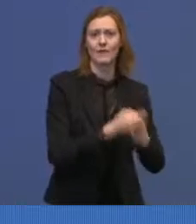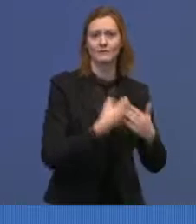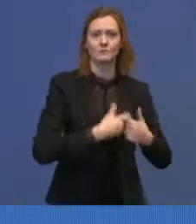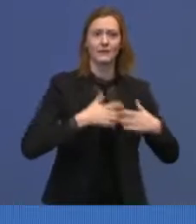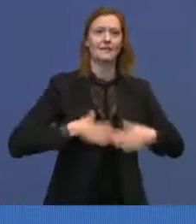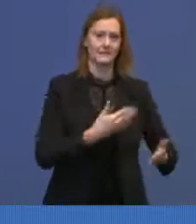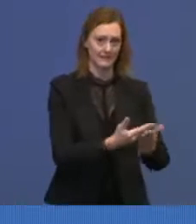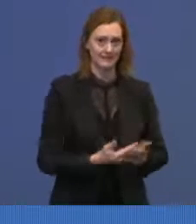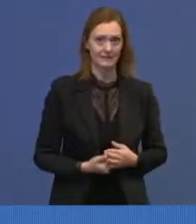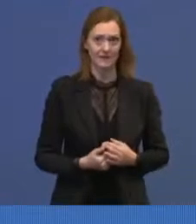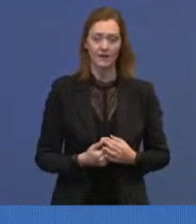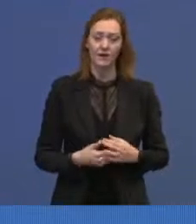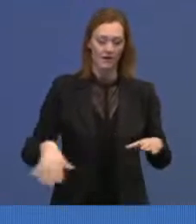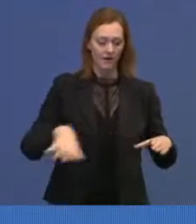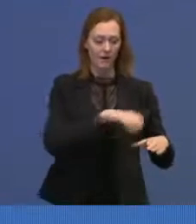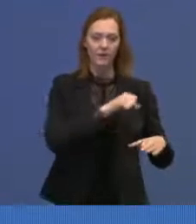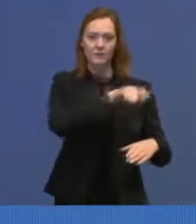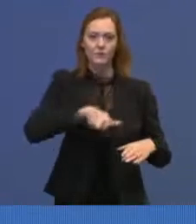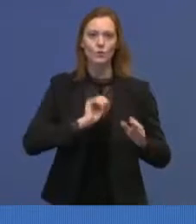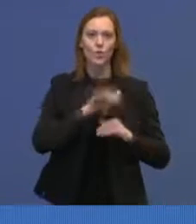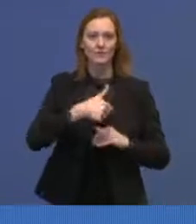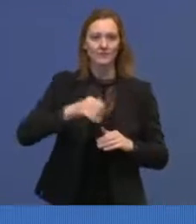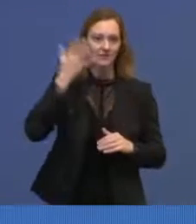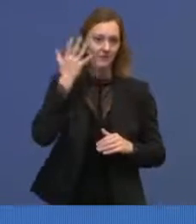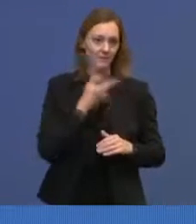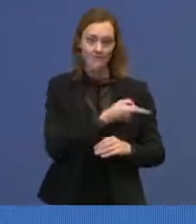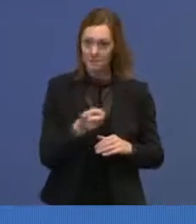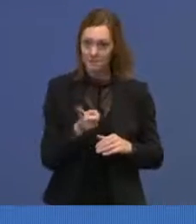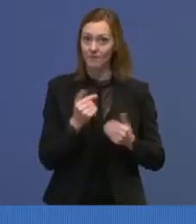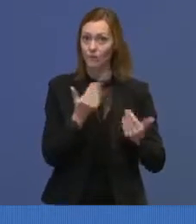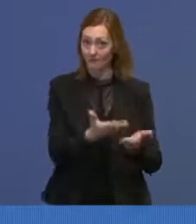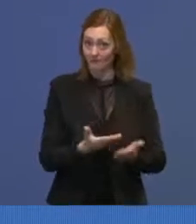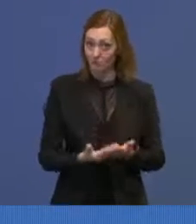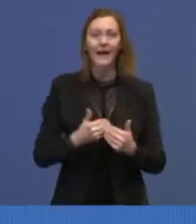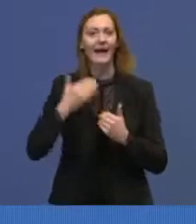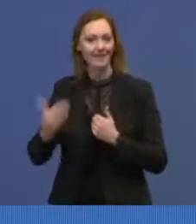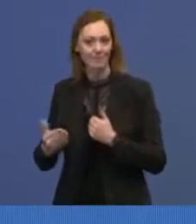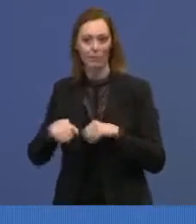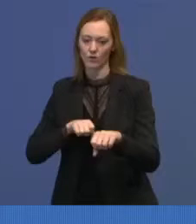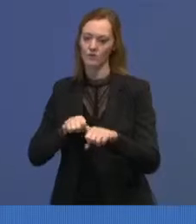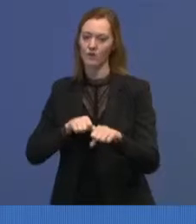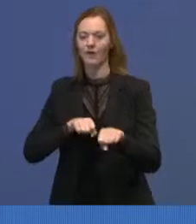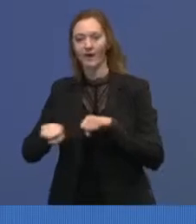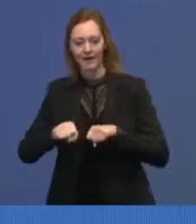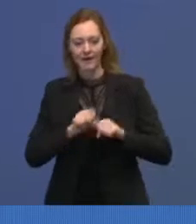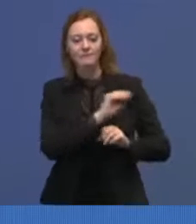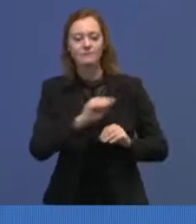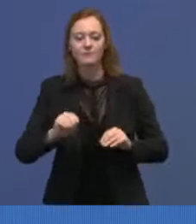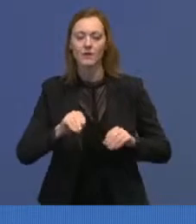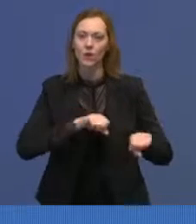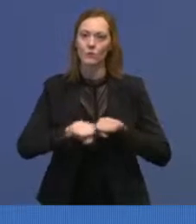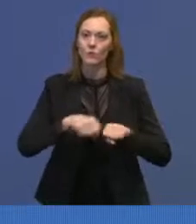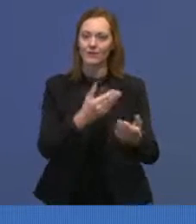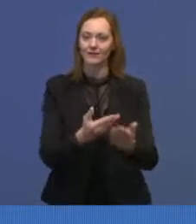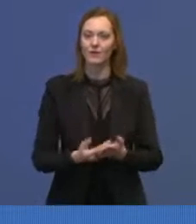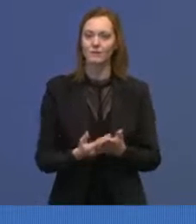marka dadka 65 sano ka weyn la siiyo talaalka oo hadda ka socota degmooyinka oo dhan, waxay dowladdu codsanaysaa in degmooyinku irbad xoojin ah